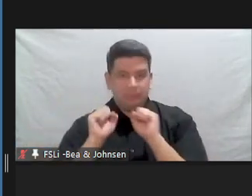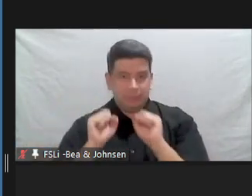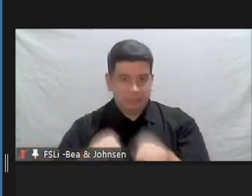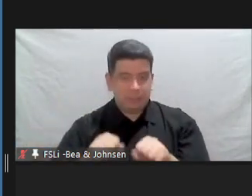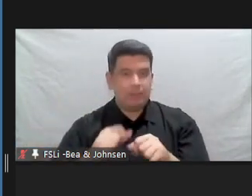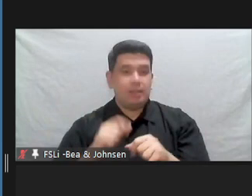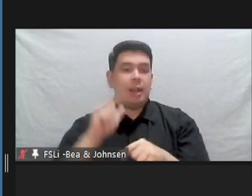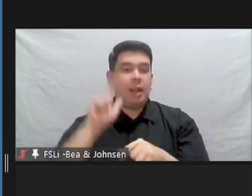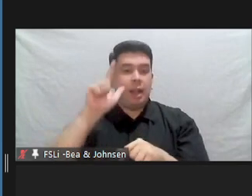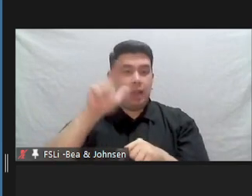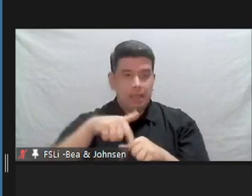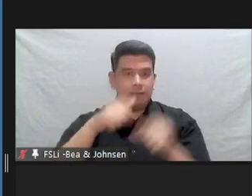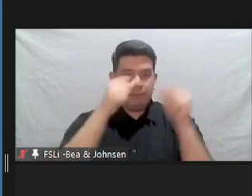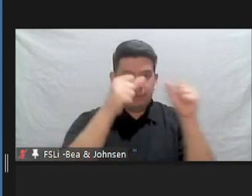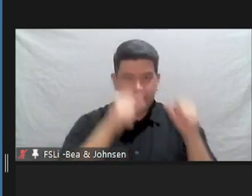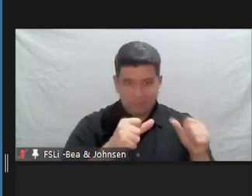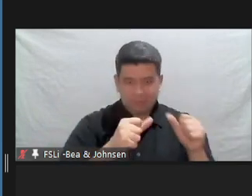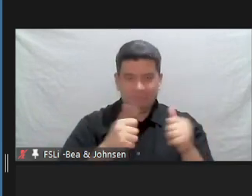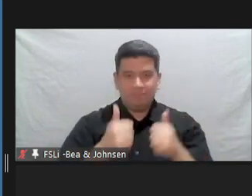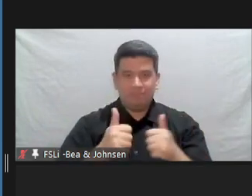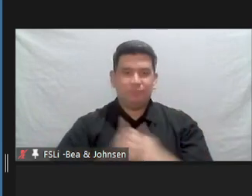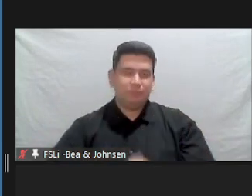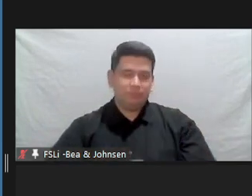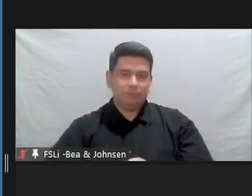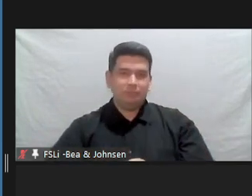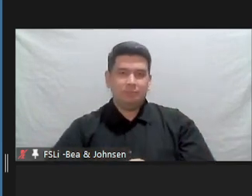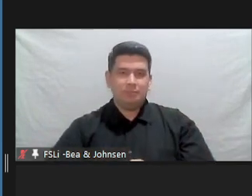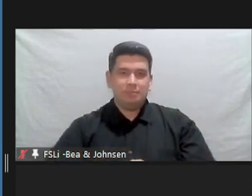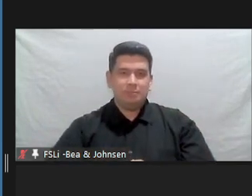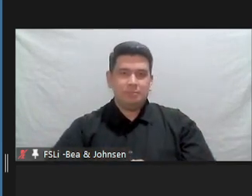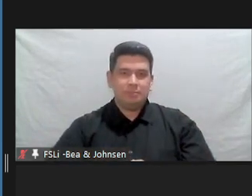tayo nagbigay po guys sa watawat, sabi ko